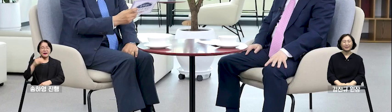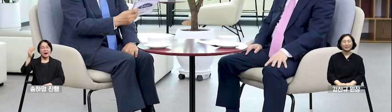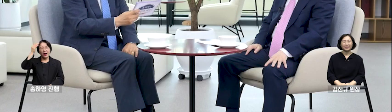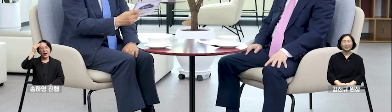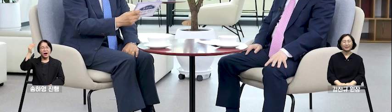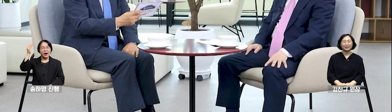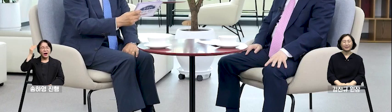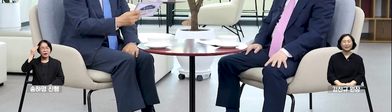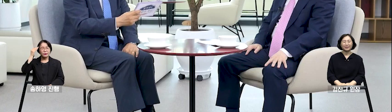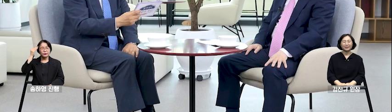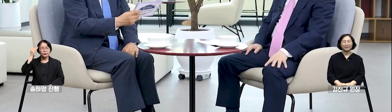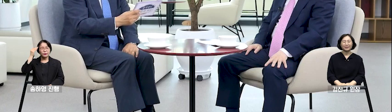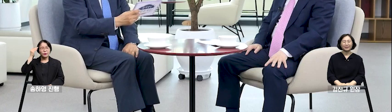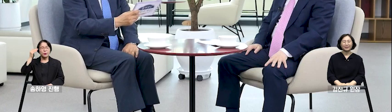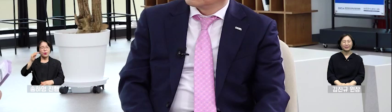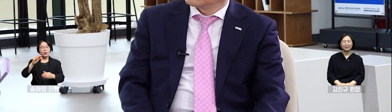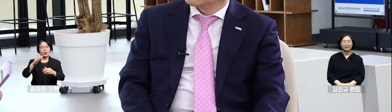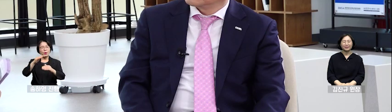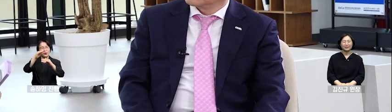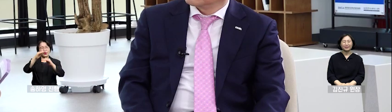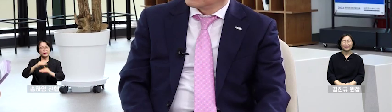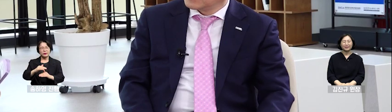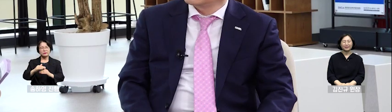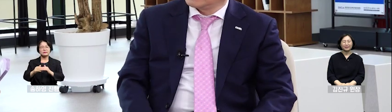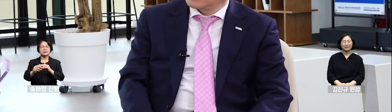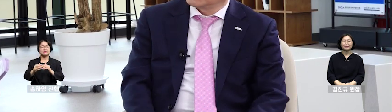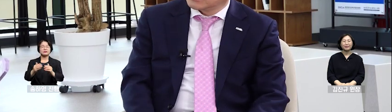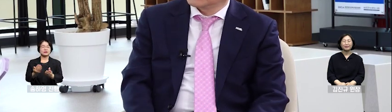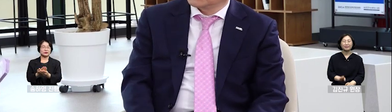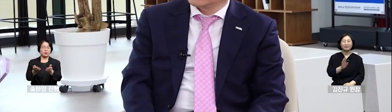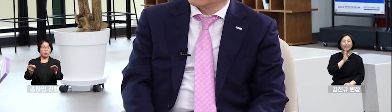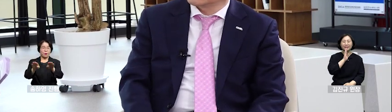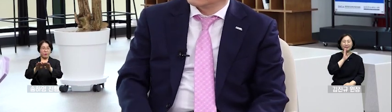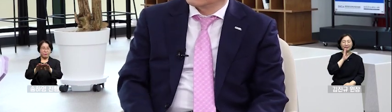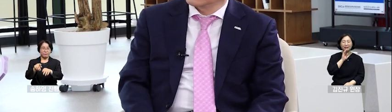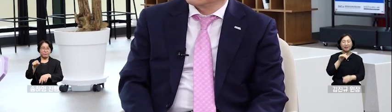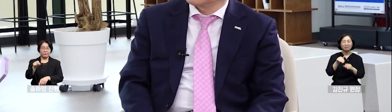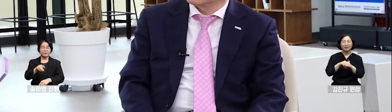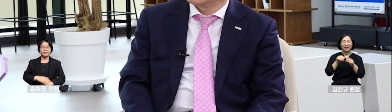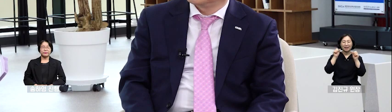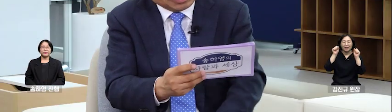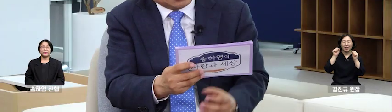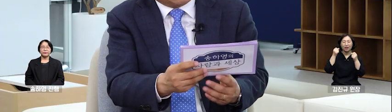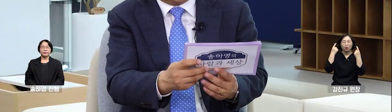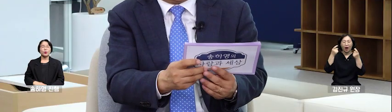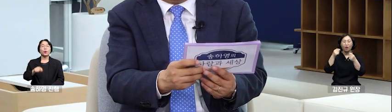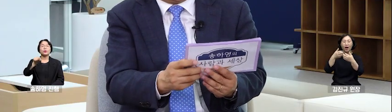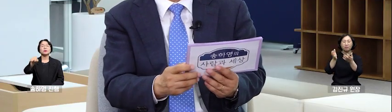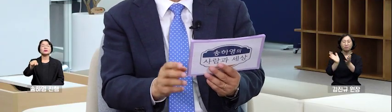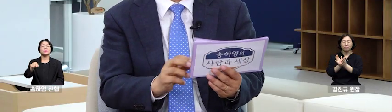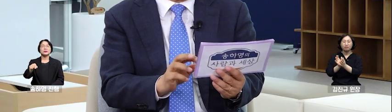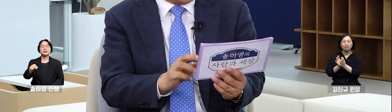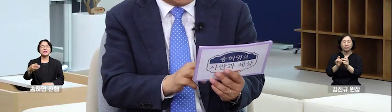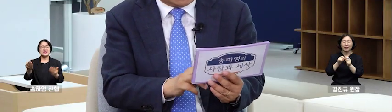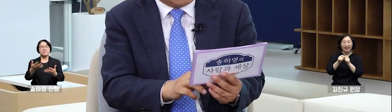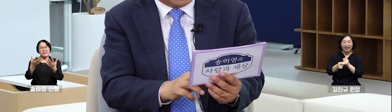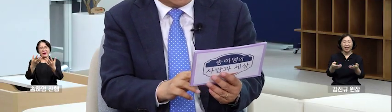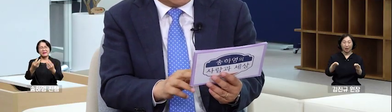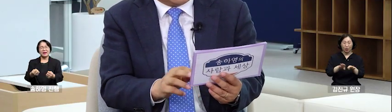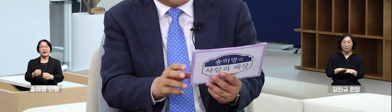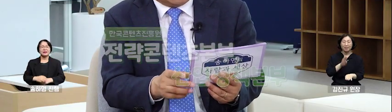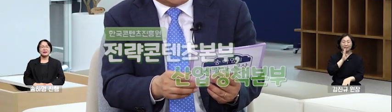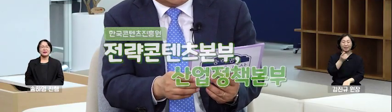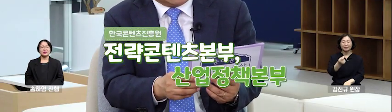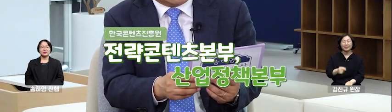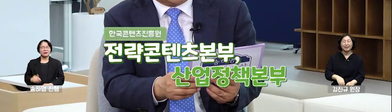한국콘텐츠진흥원 으 공공기관이 국가 의원의 내내 문화체육관광부 상응한 2 거기서 뭐 엄청나게 일을 많이 하셨어요 뭐